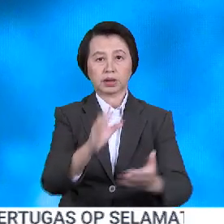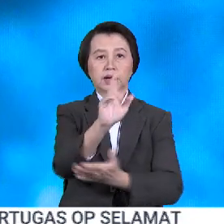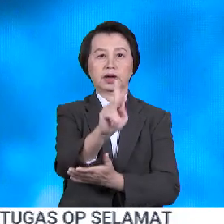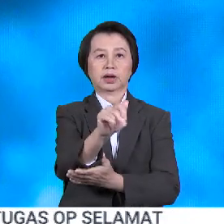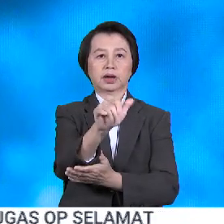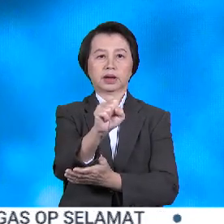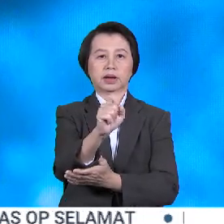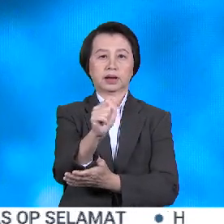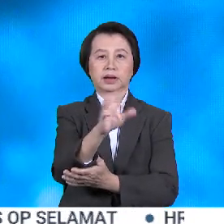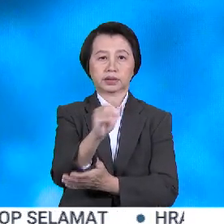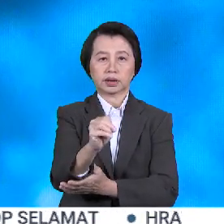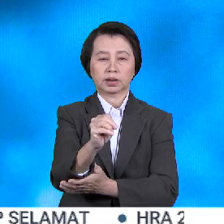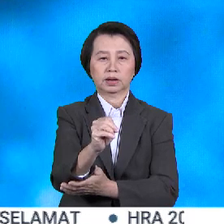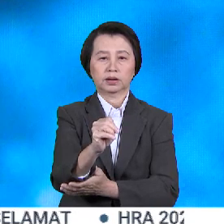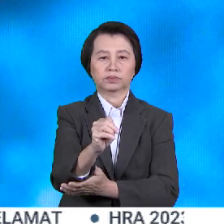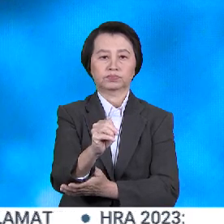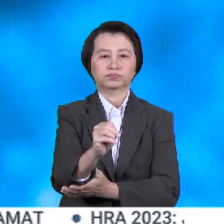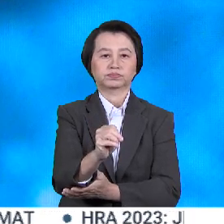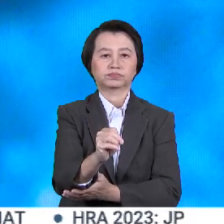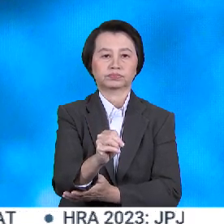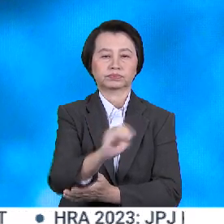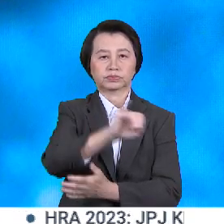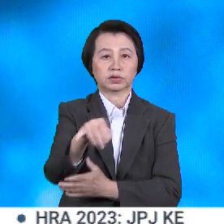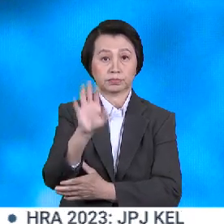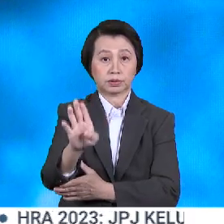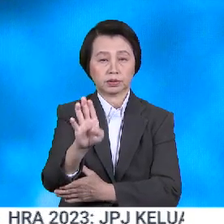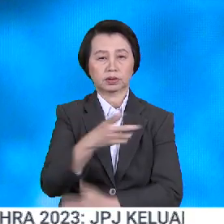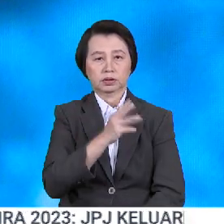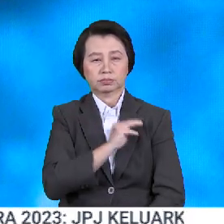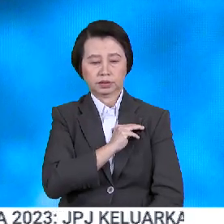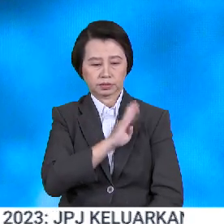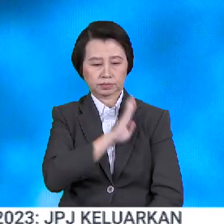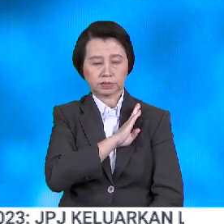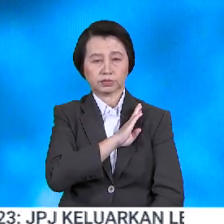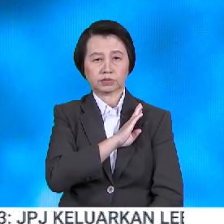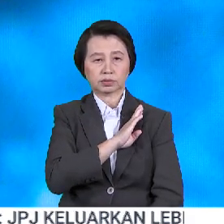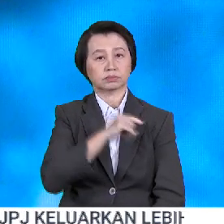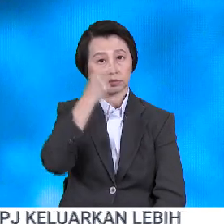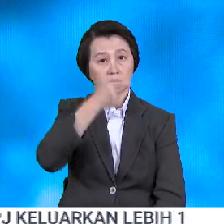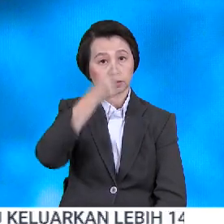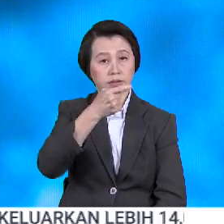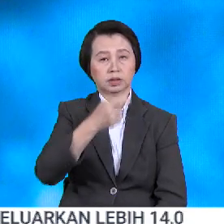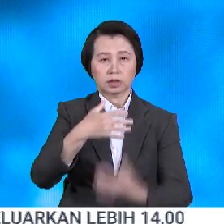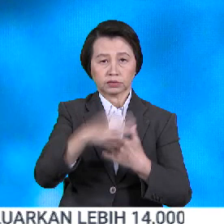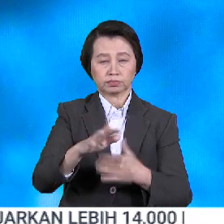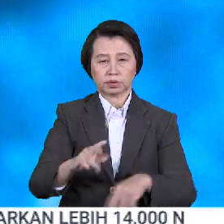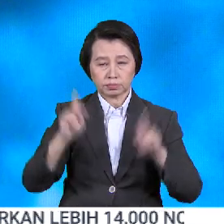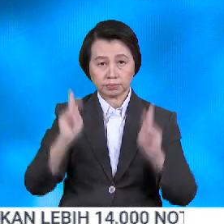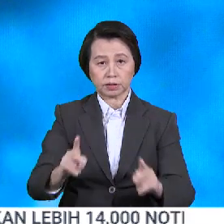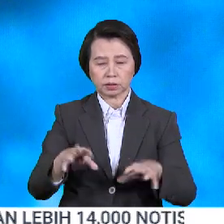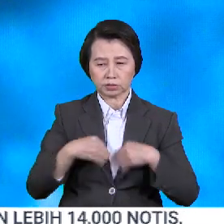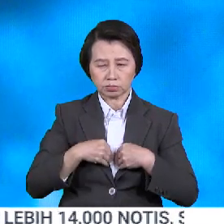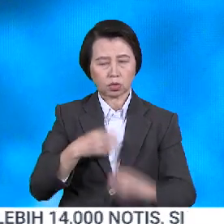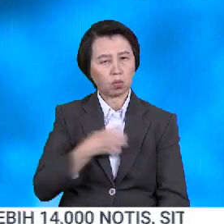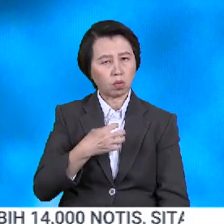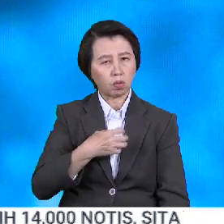imigration dan quarentine bangunan Sultan Iskandar Joho baru menteri besar Dato selepas pihaknya menerima